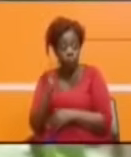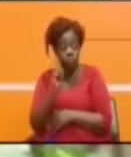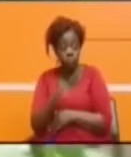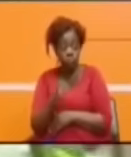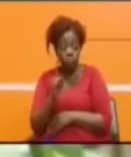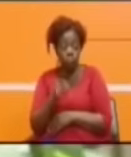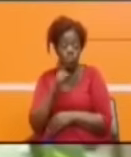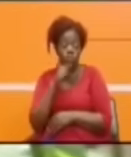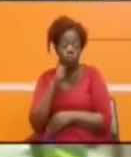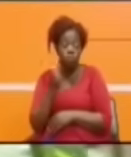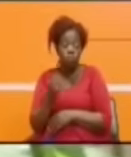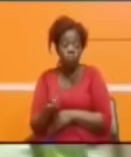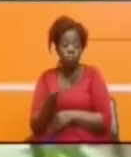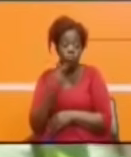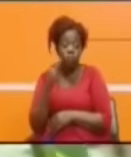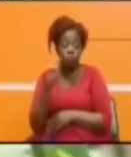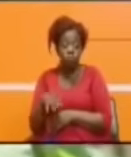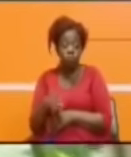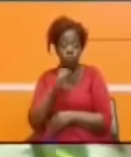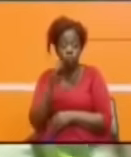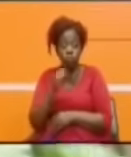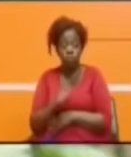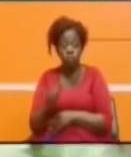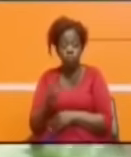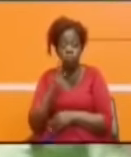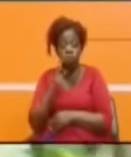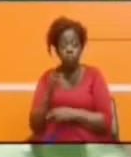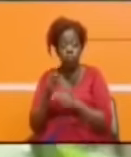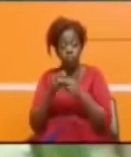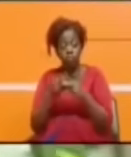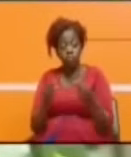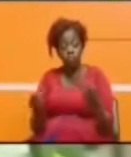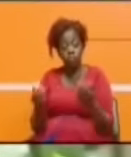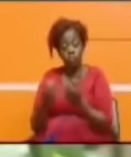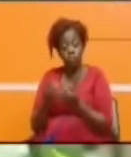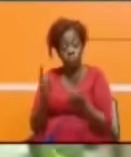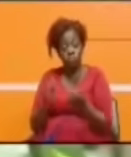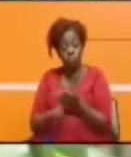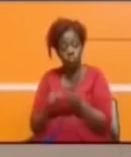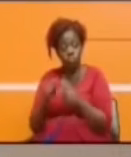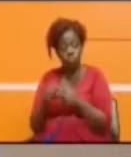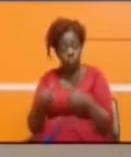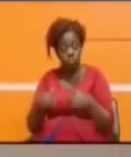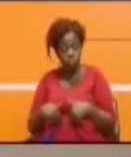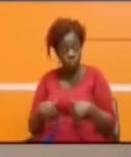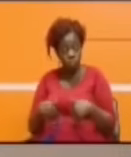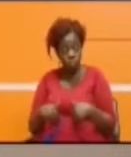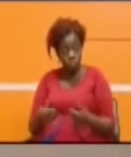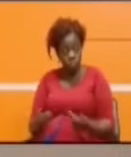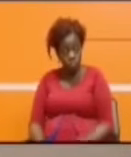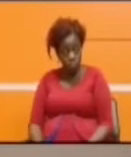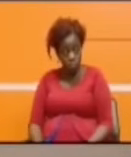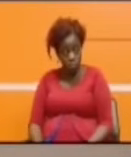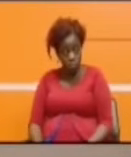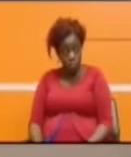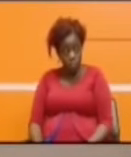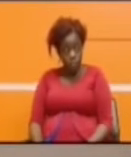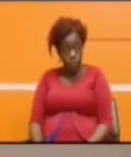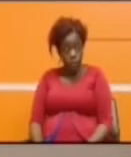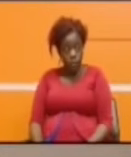basajja bannaabwe naddala bakuzeemu okwegendereza abakyala be bafuna nga bato mu myaka. Naye mu kubeera ng'enkoko nti